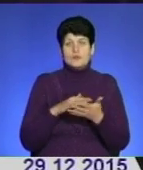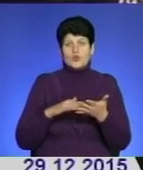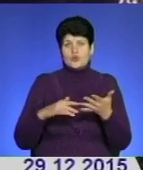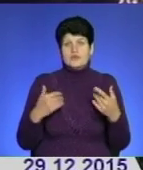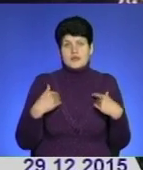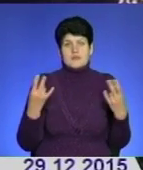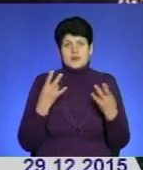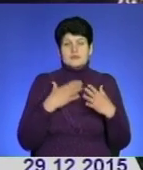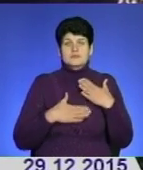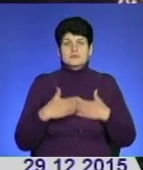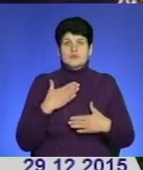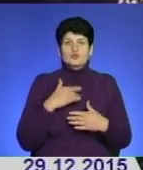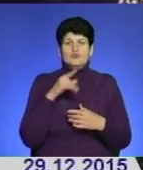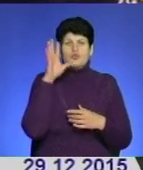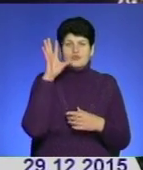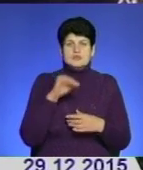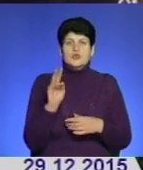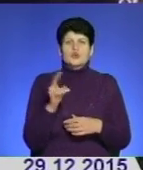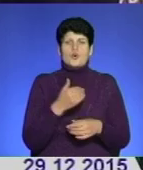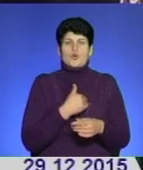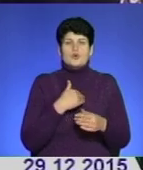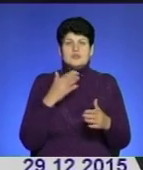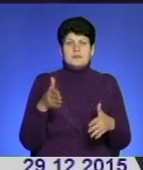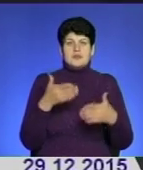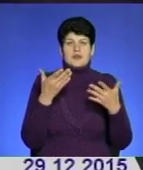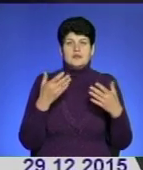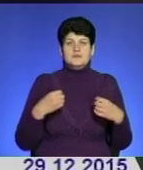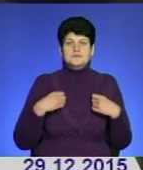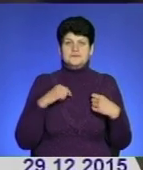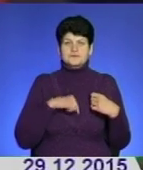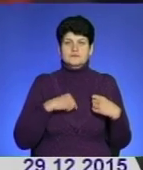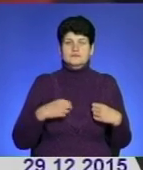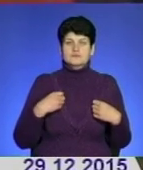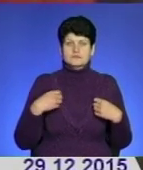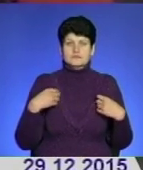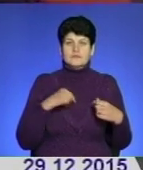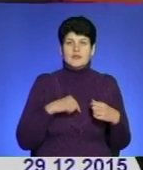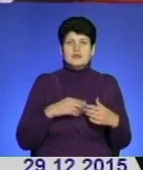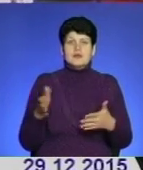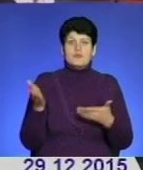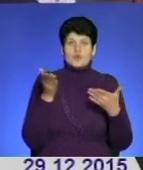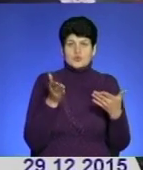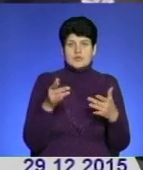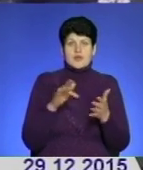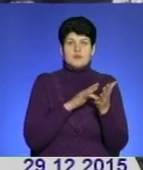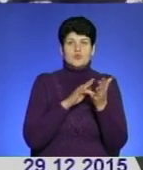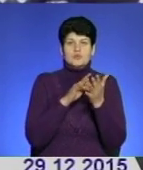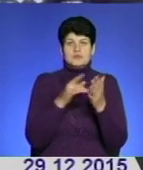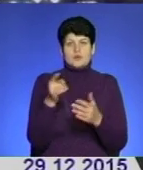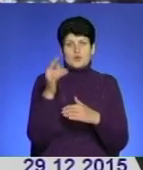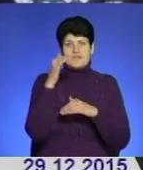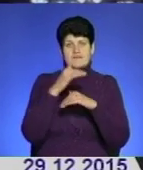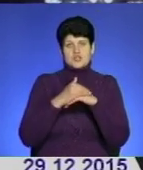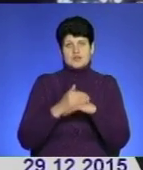треба йому радіти. Тому усі, хто хоче підняти святковий дух і настрій, запрошують на прогулянку Тернополем вечірнім.